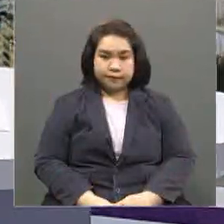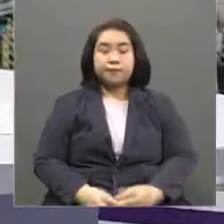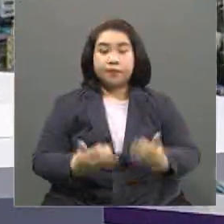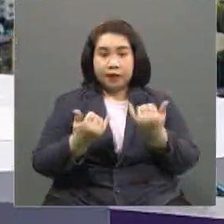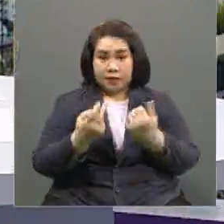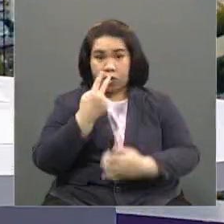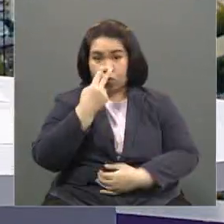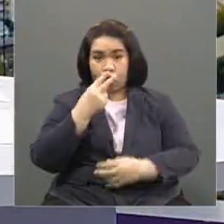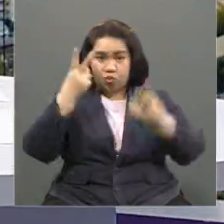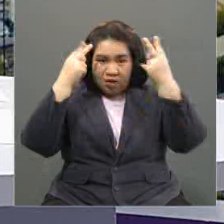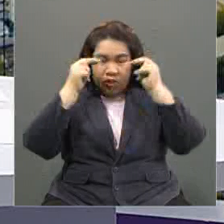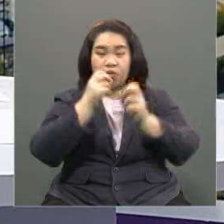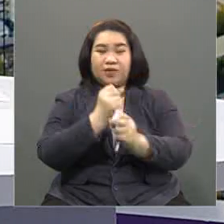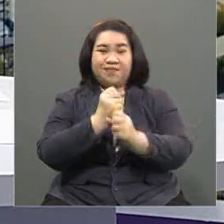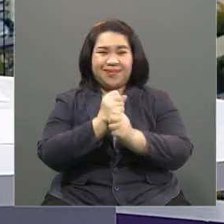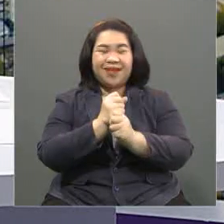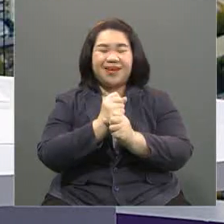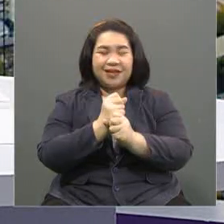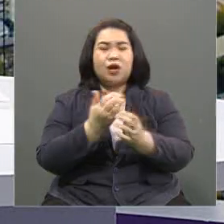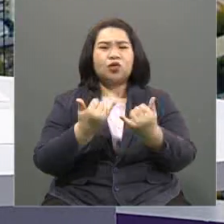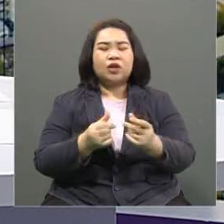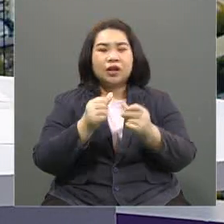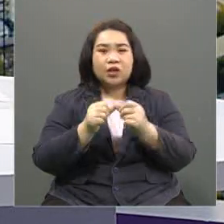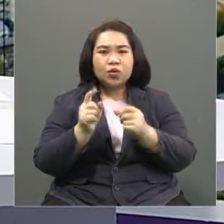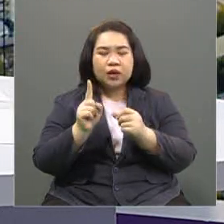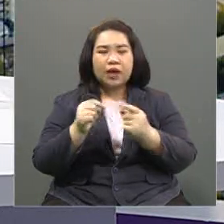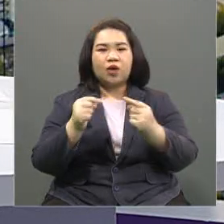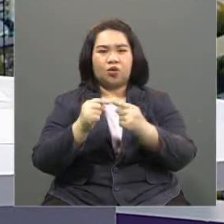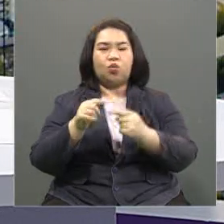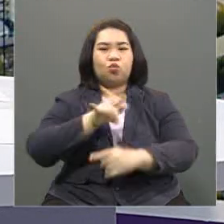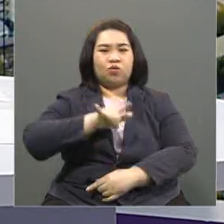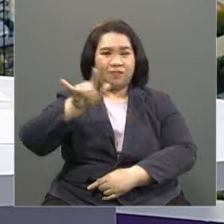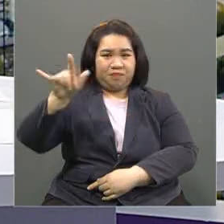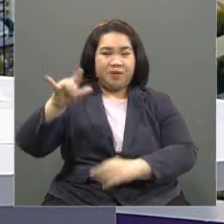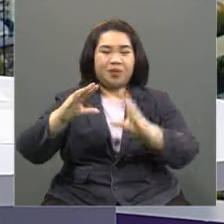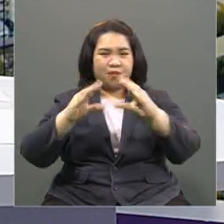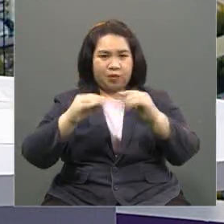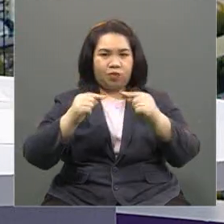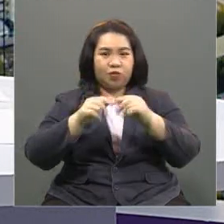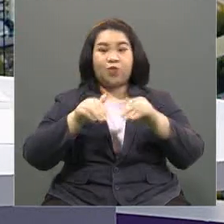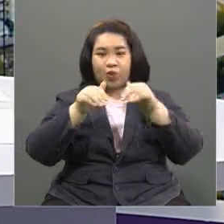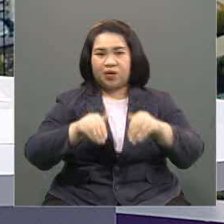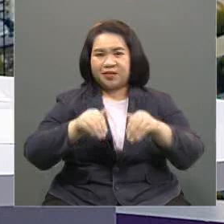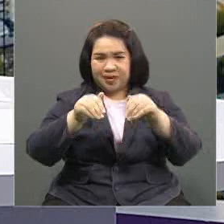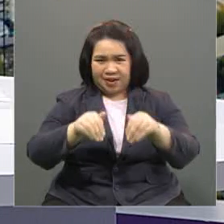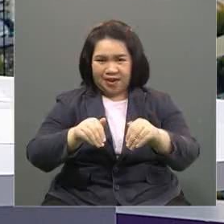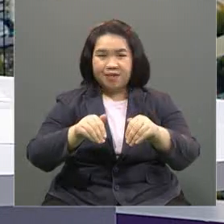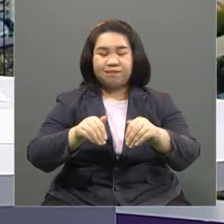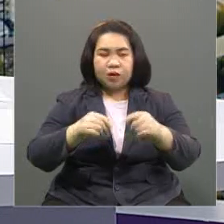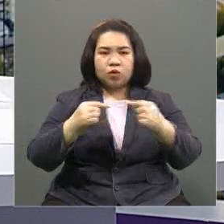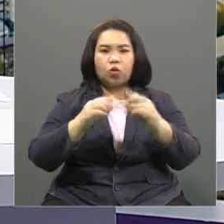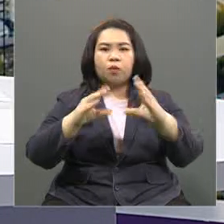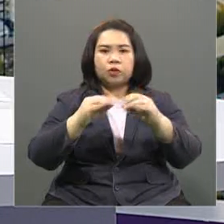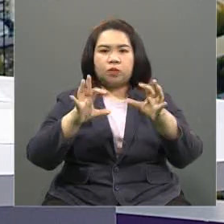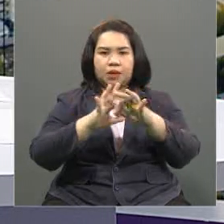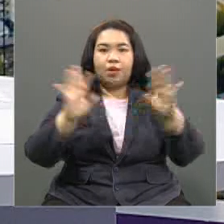มาดูภารกิจของท่านนายกรัฐมนตรีที่ขณะนี้นะคะอยู่ที่ระหว่างการเข้าประชุมสุดยอดอาเซียนออสเตรเลียสมัยพิเศษที่ประเทศออสเตรเลียนะคะ